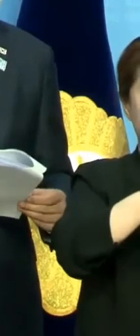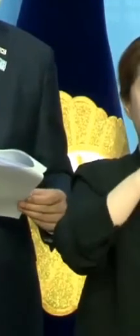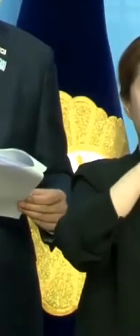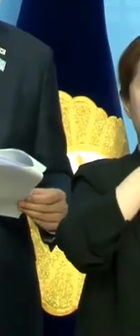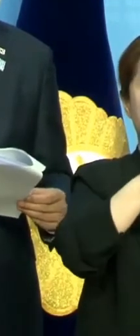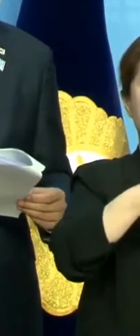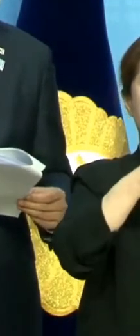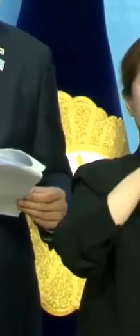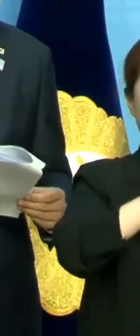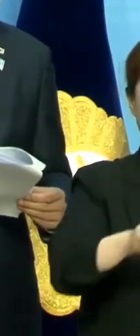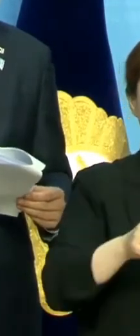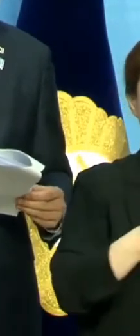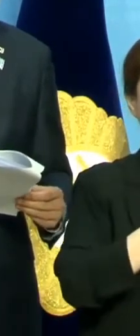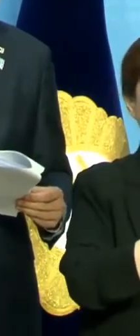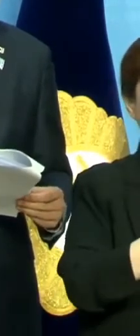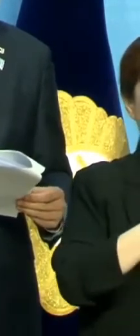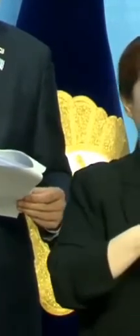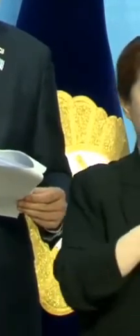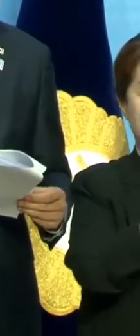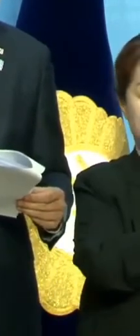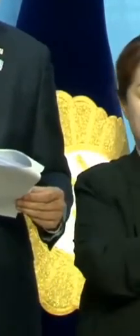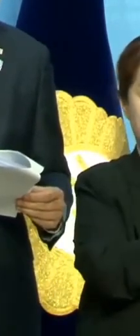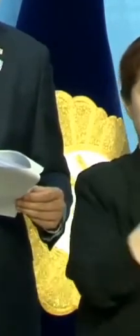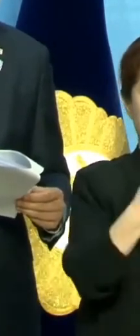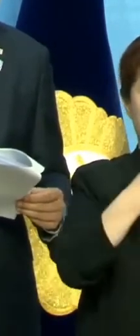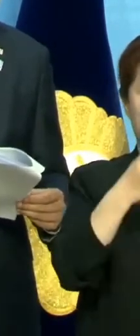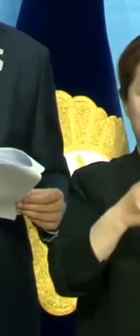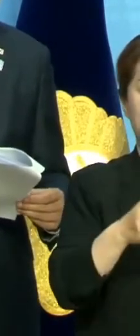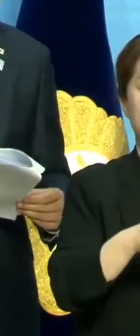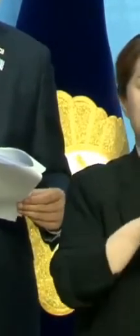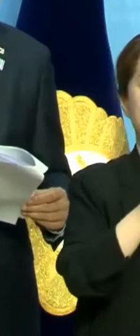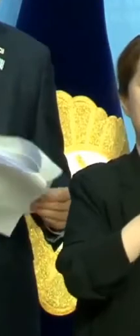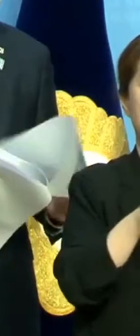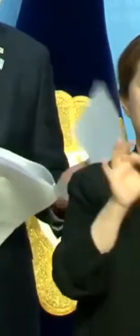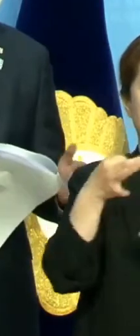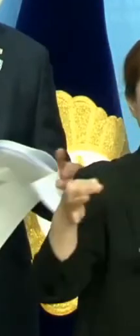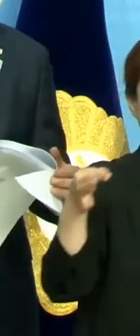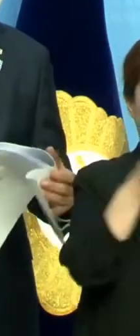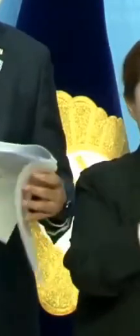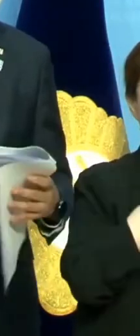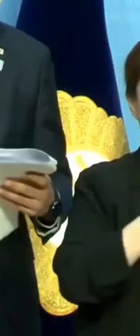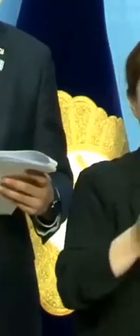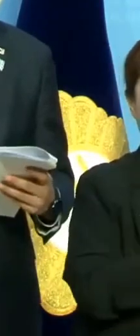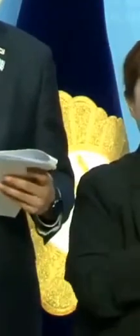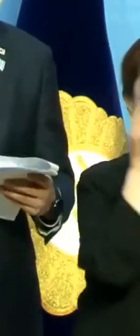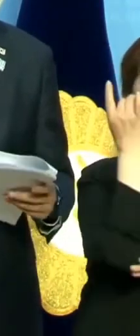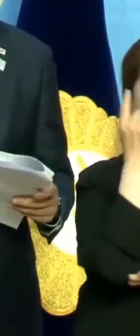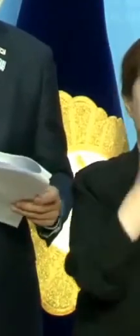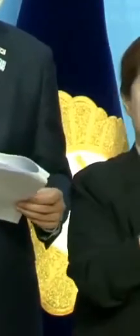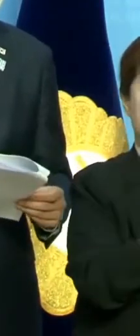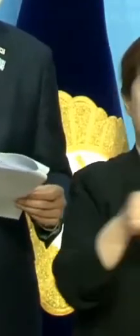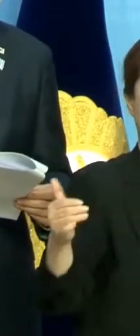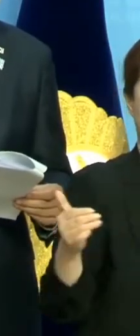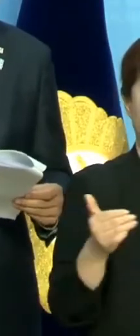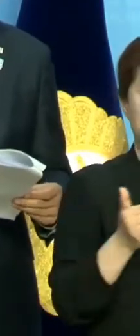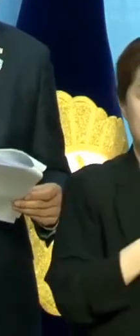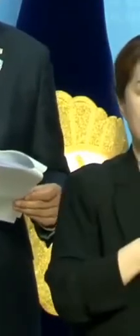현대건설은 고 선수에게 2020년 2월분 급여까지만 지급하였습니다. 원래 지급해야 할